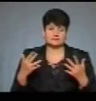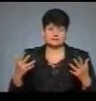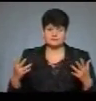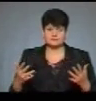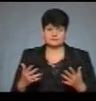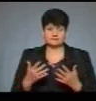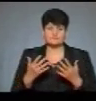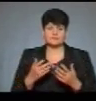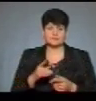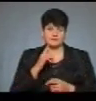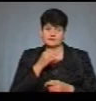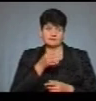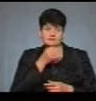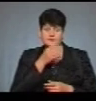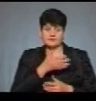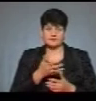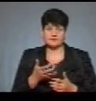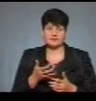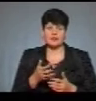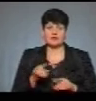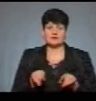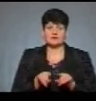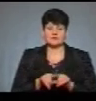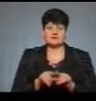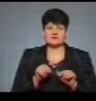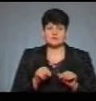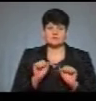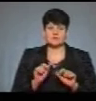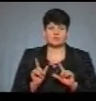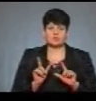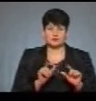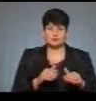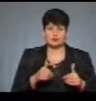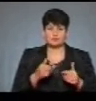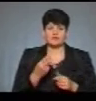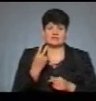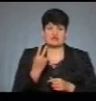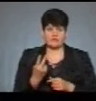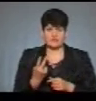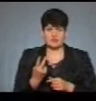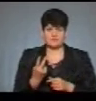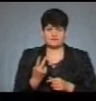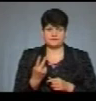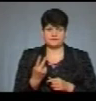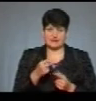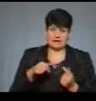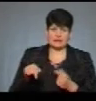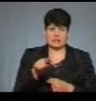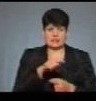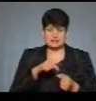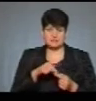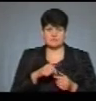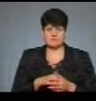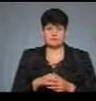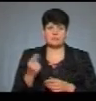будь-який смак та формат. А також з міста можна поїхати. Ми пропонуємо два таких кільця кругових